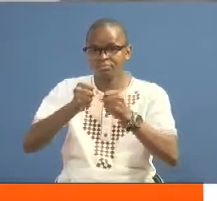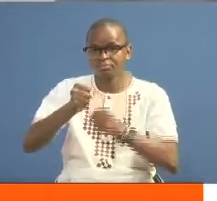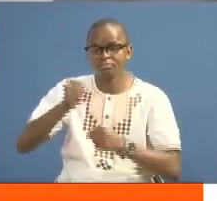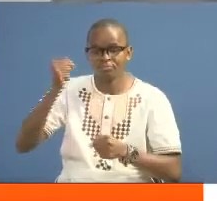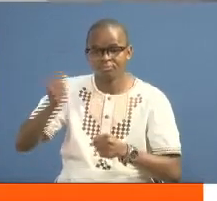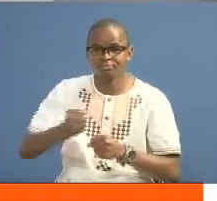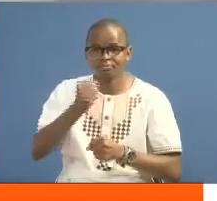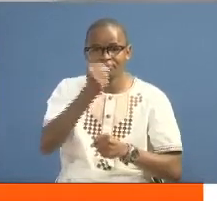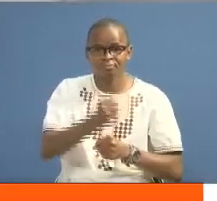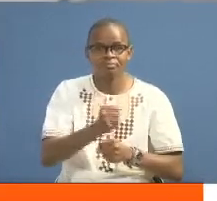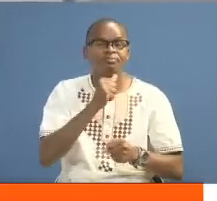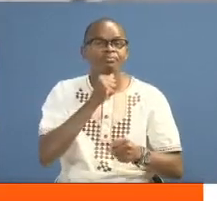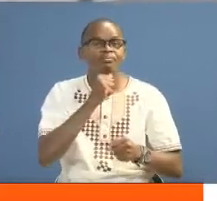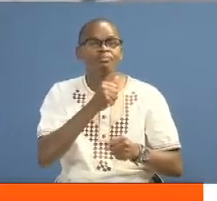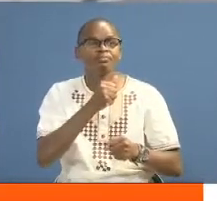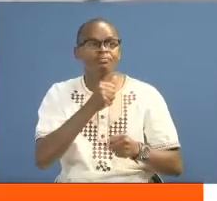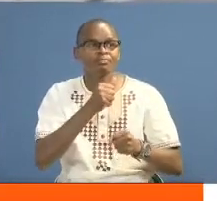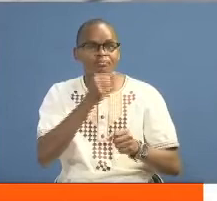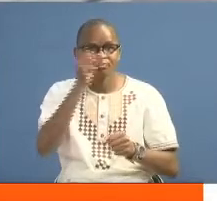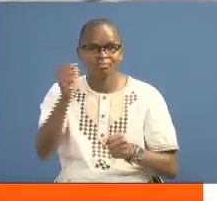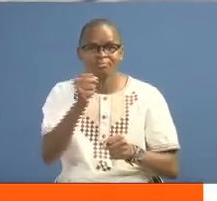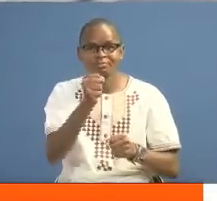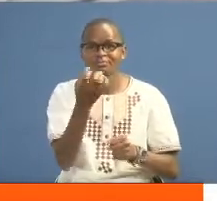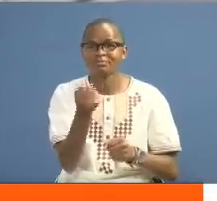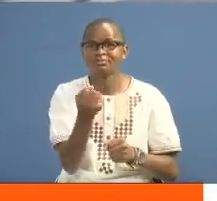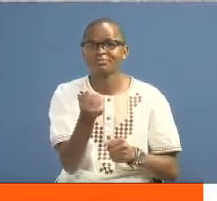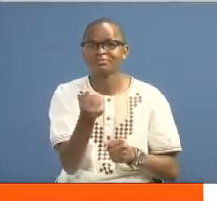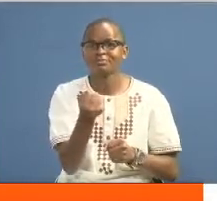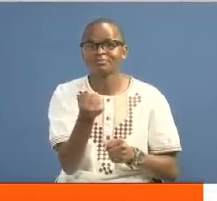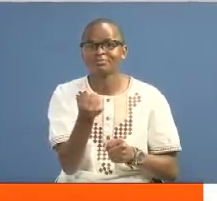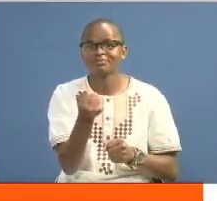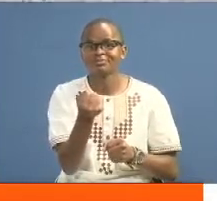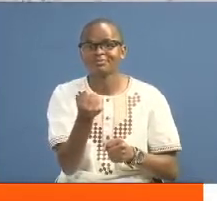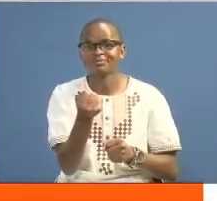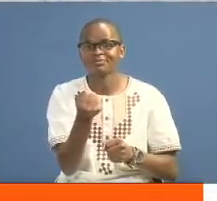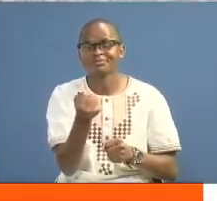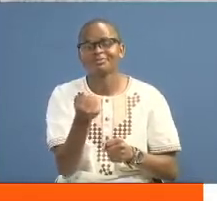sio mwisho wa kusonga ugali. Ojuang.